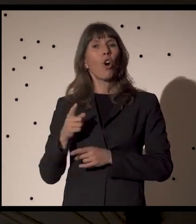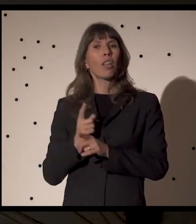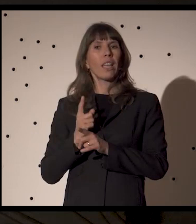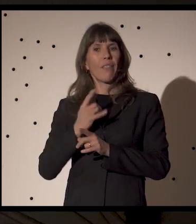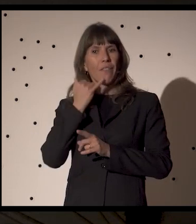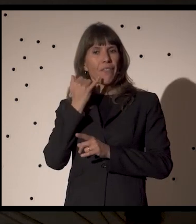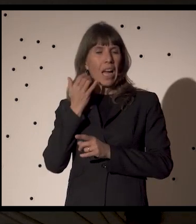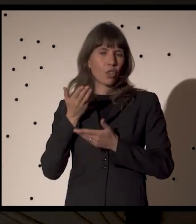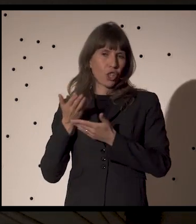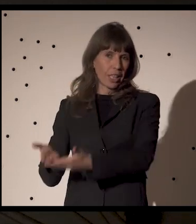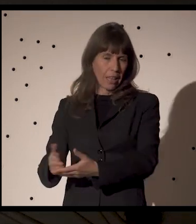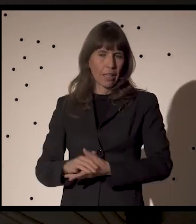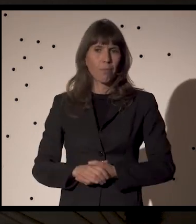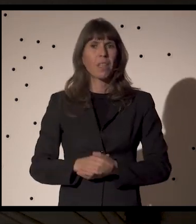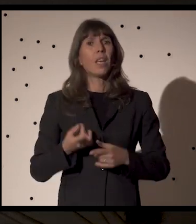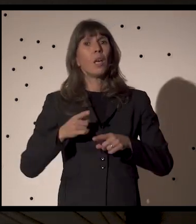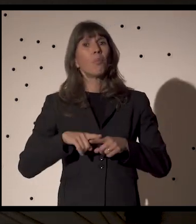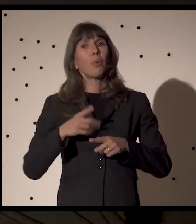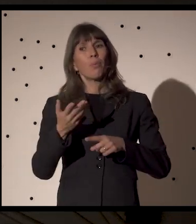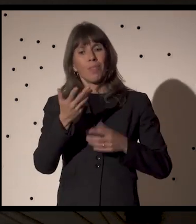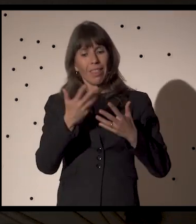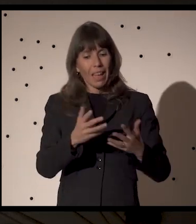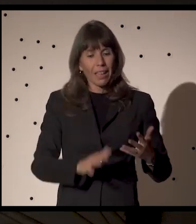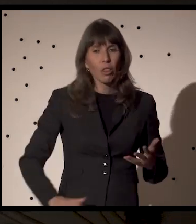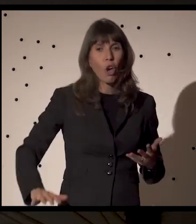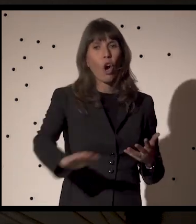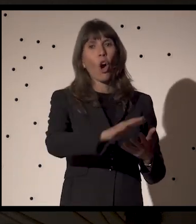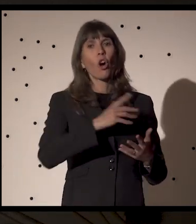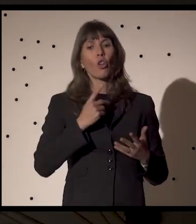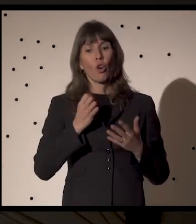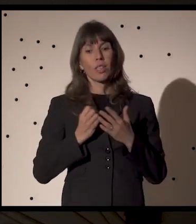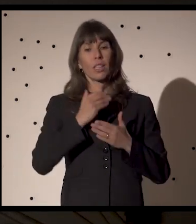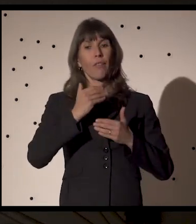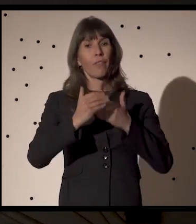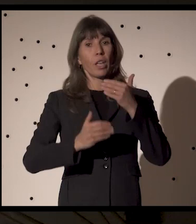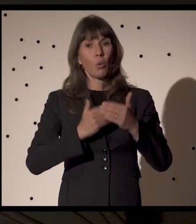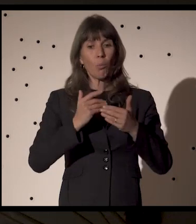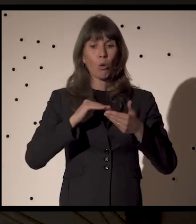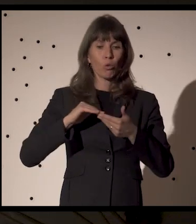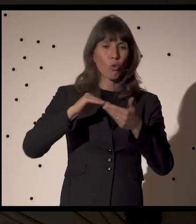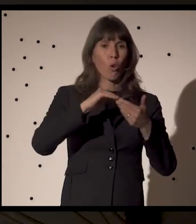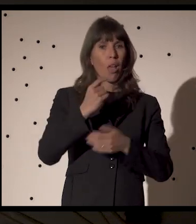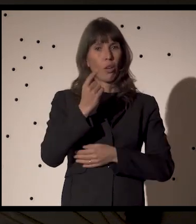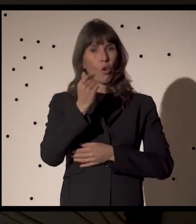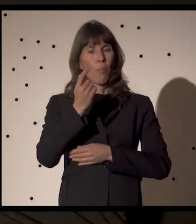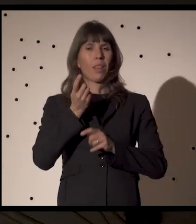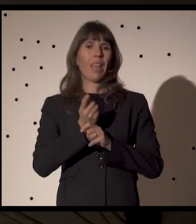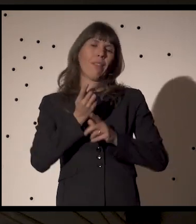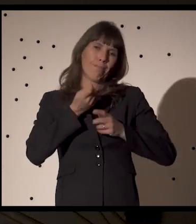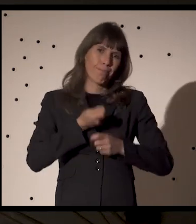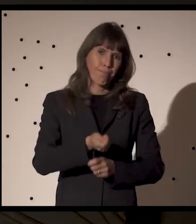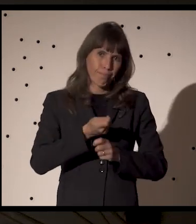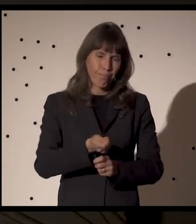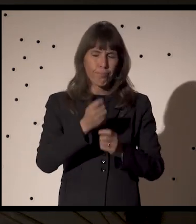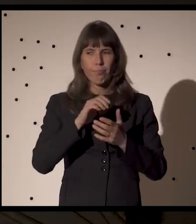economico e sostenibile del territorio Allora è evidente come tutto quello che riguarda la